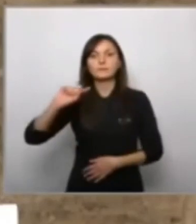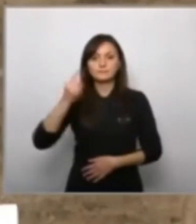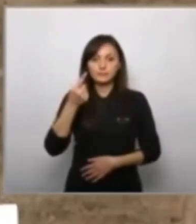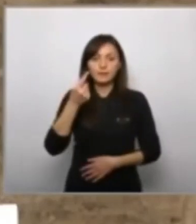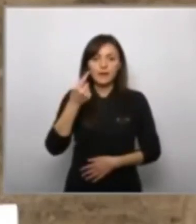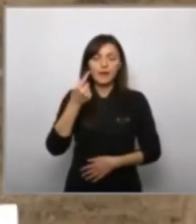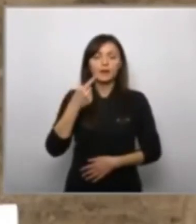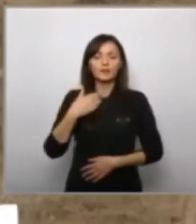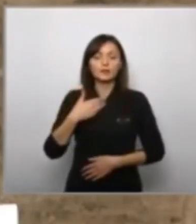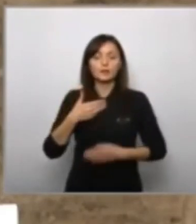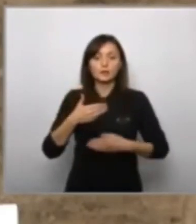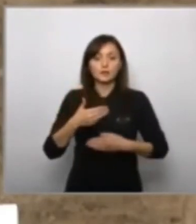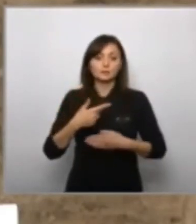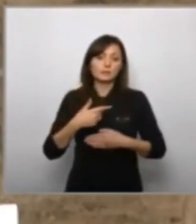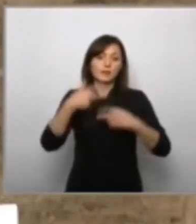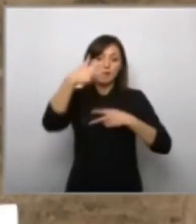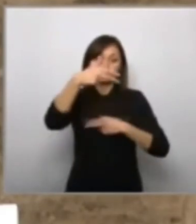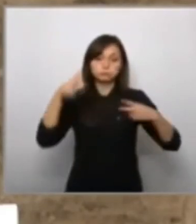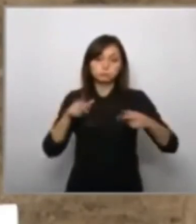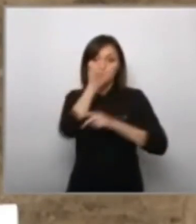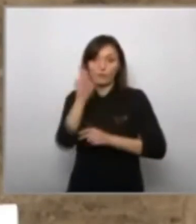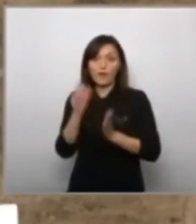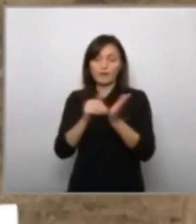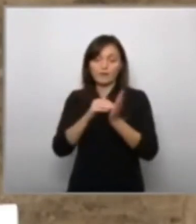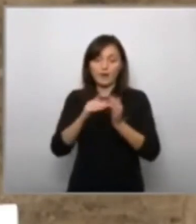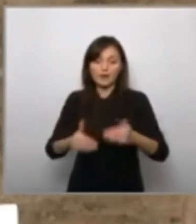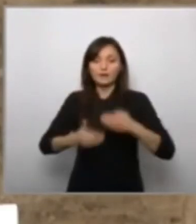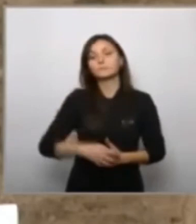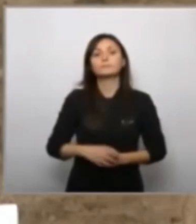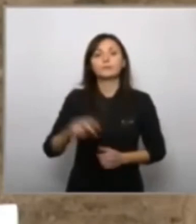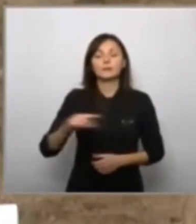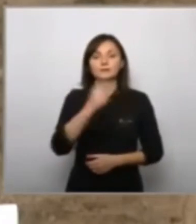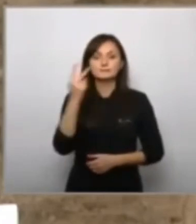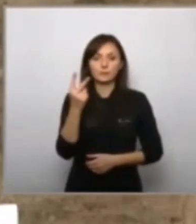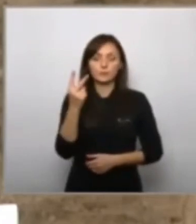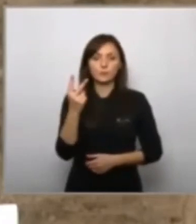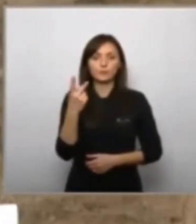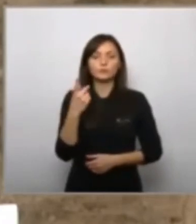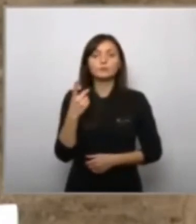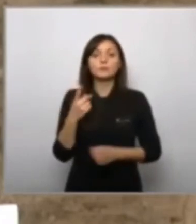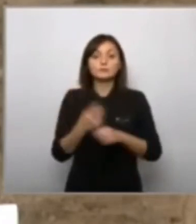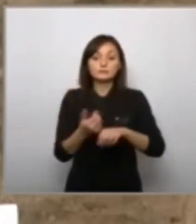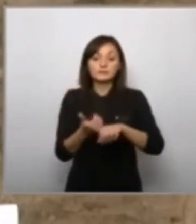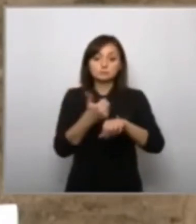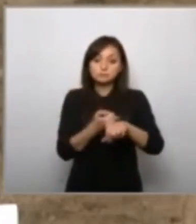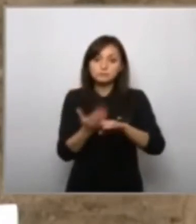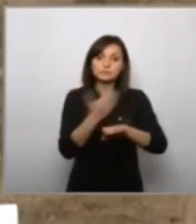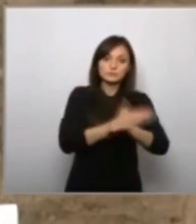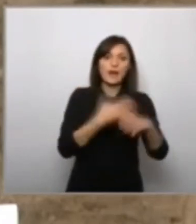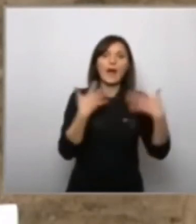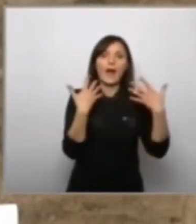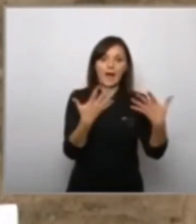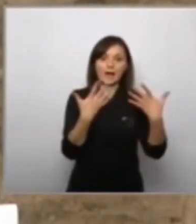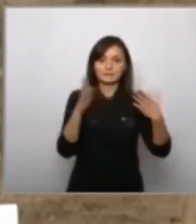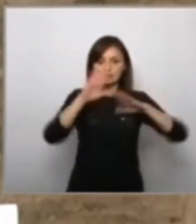es prorroga el confinament perimetral de la Comunitat Valenciana fins al 31 de gener. S'avança a les 10 de la nit la restricció